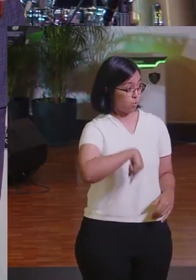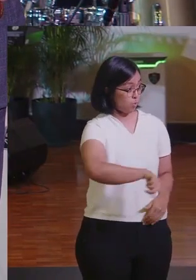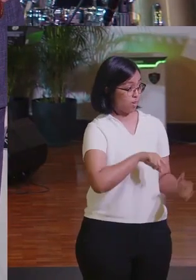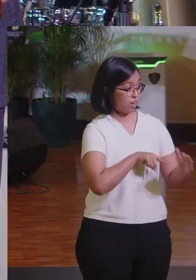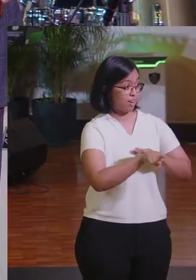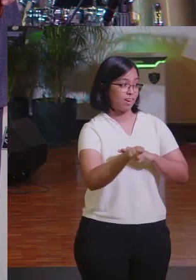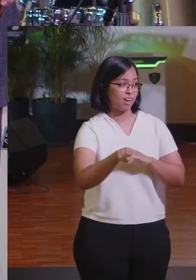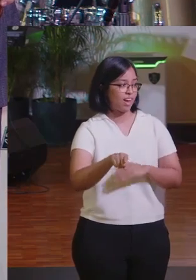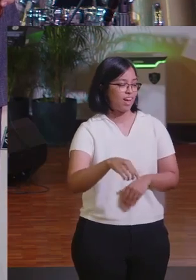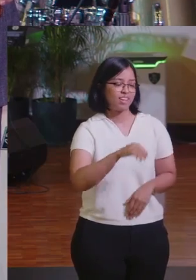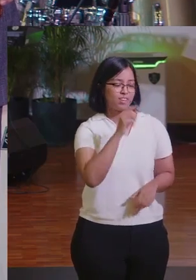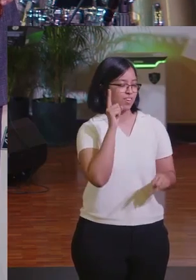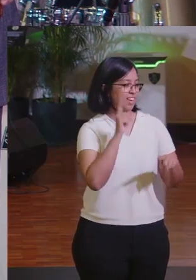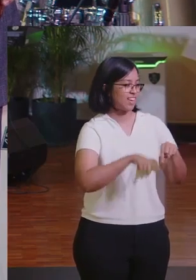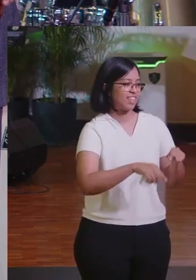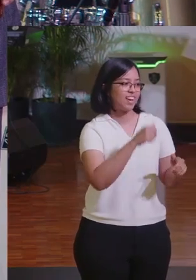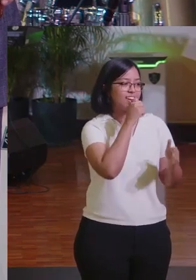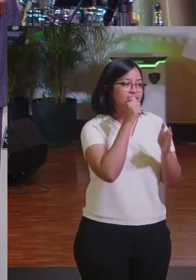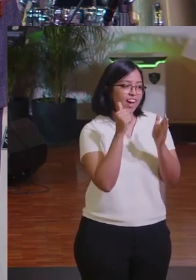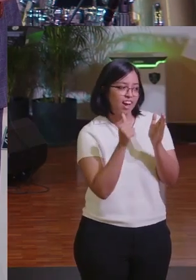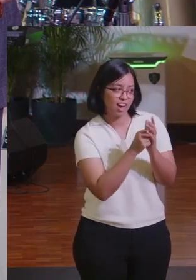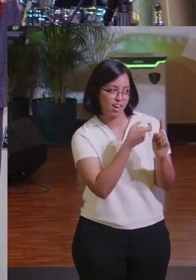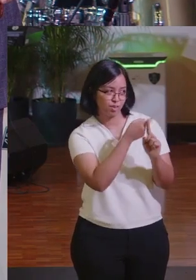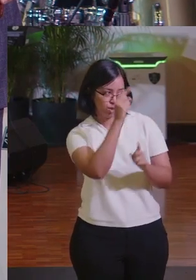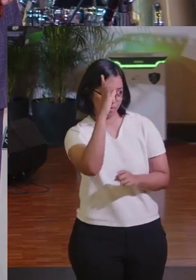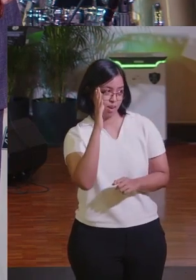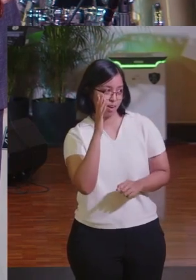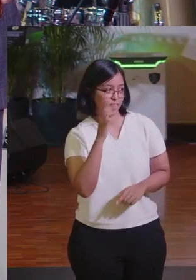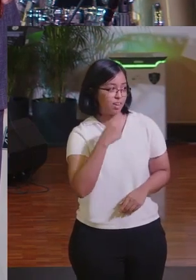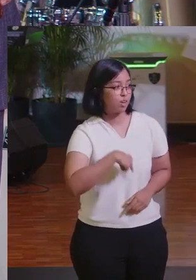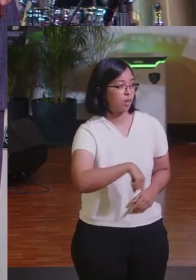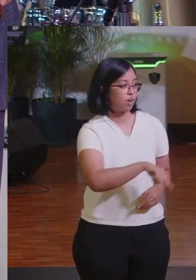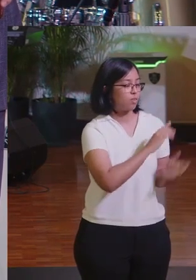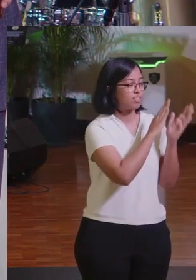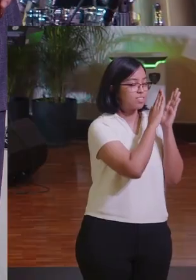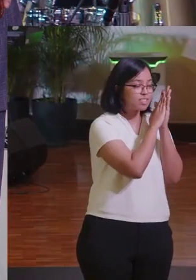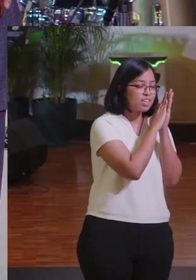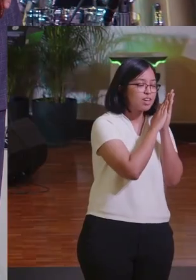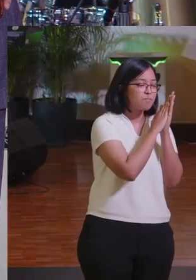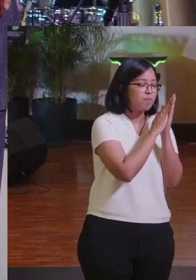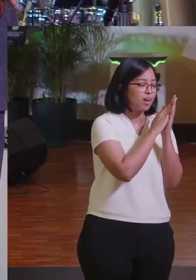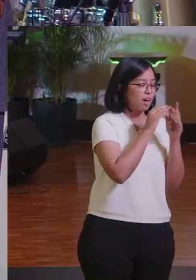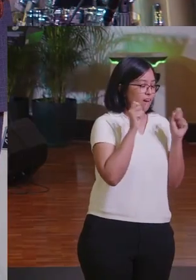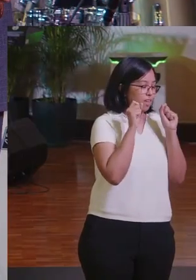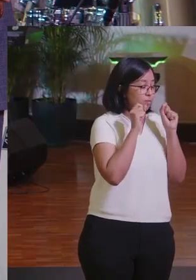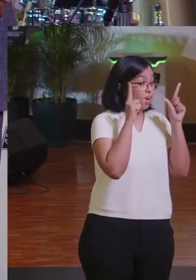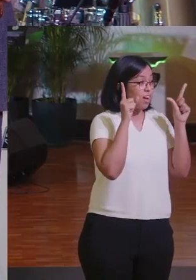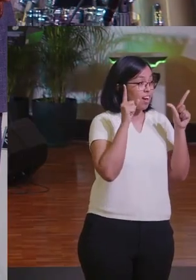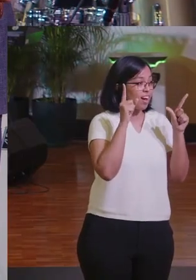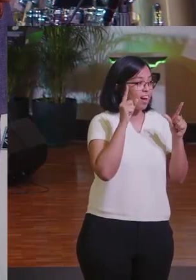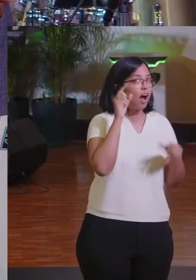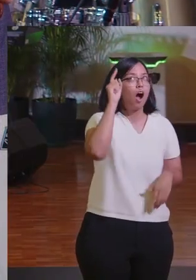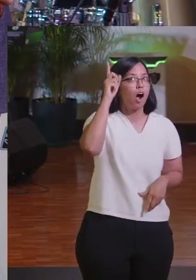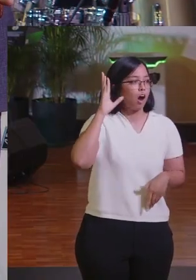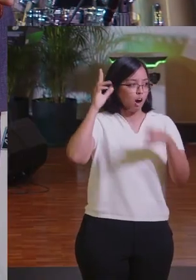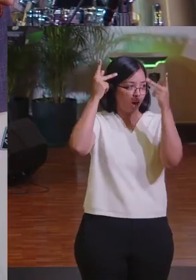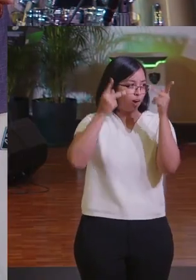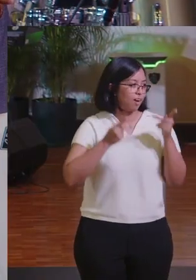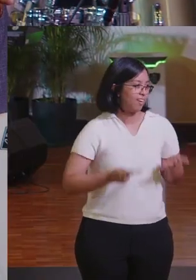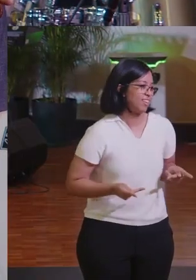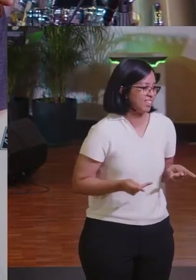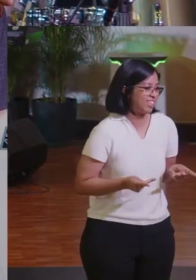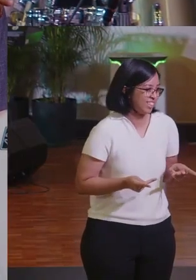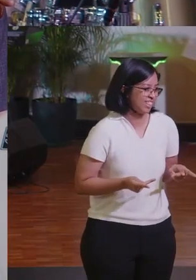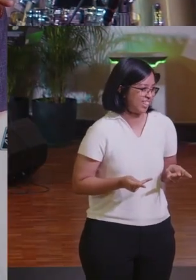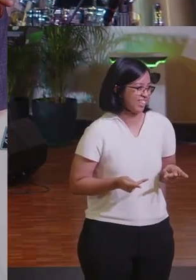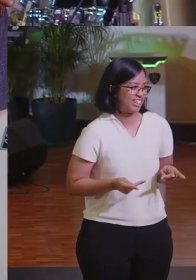ay natutulog, paggising natin, ang Panginoon pa rin ay hahabulin tayo. Alam nyo, si David mismo,